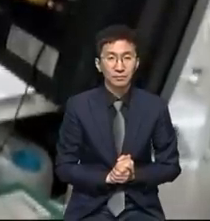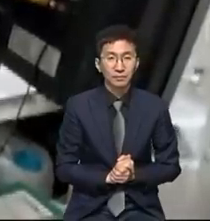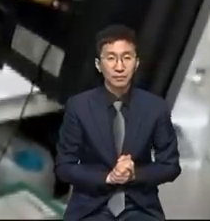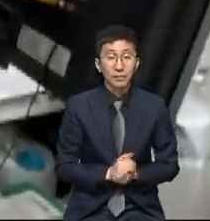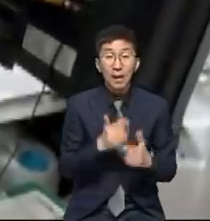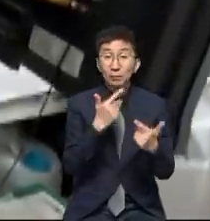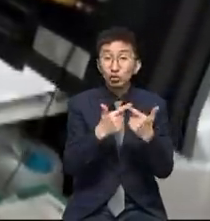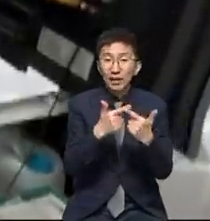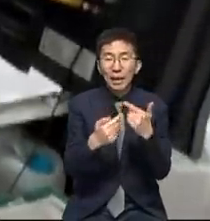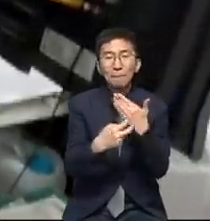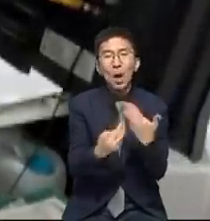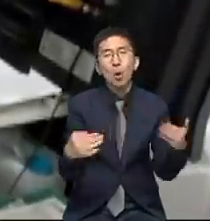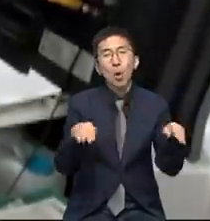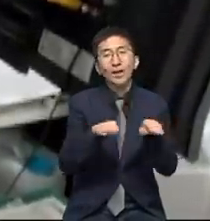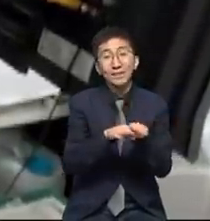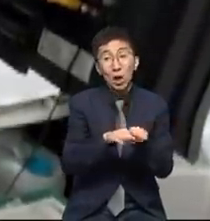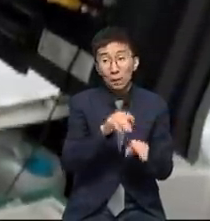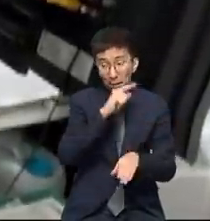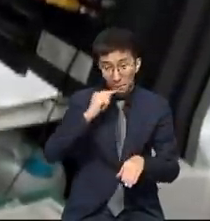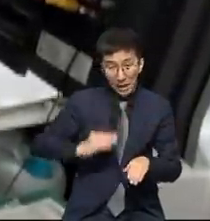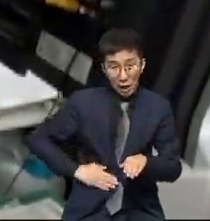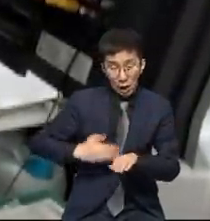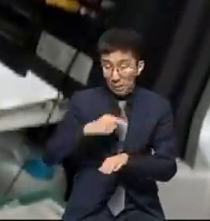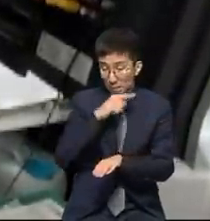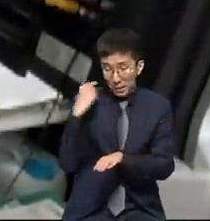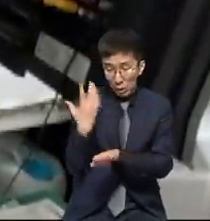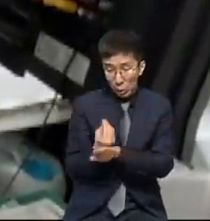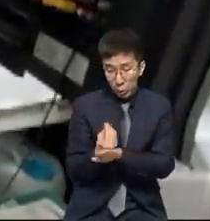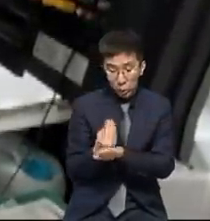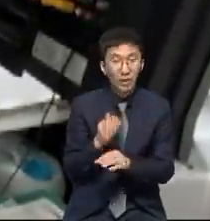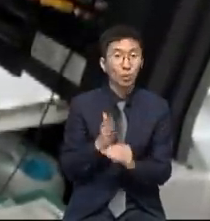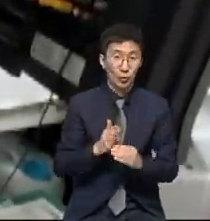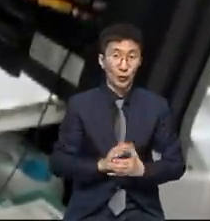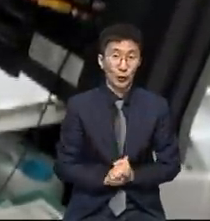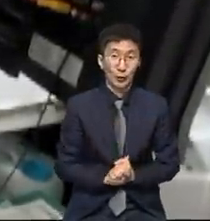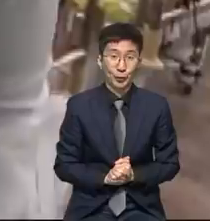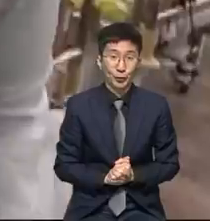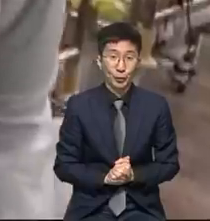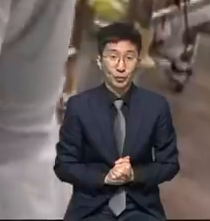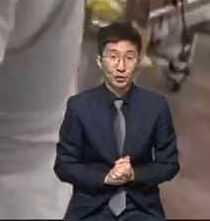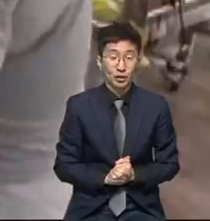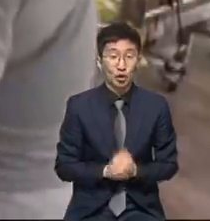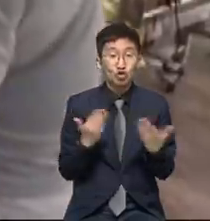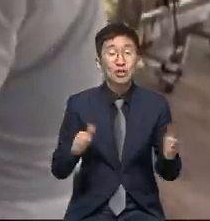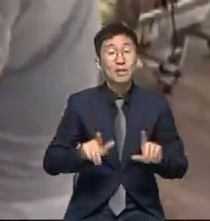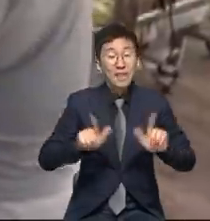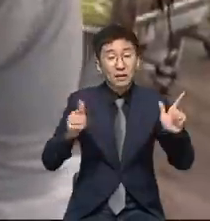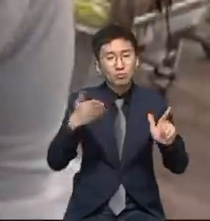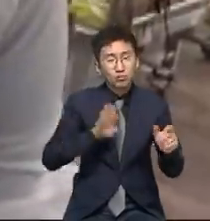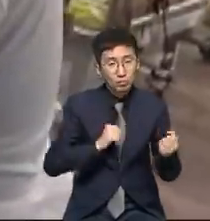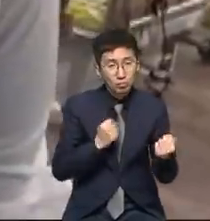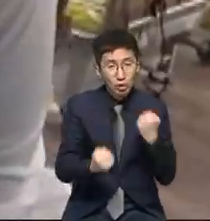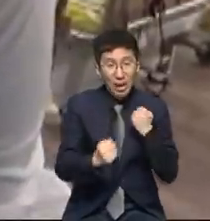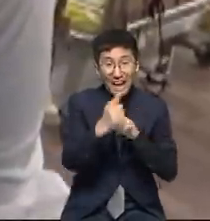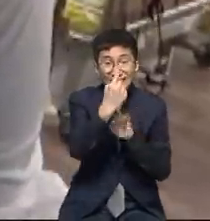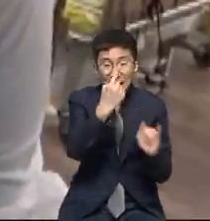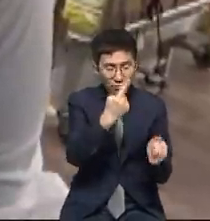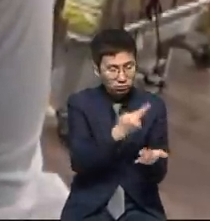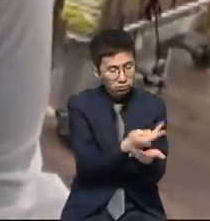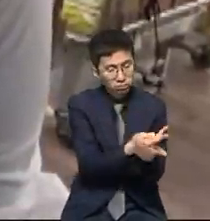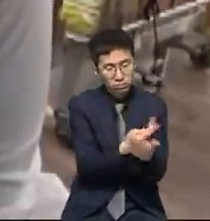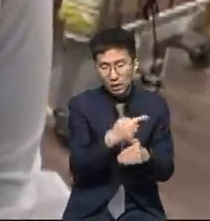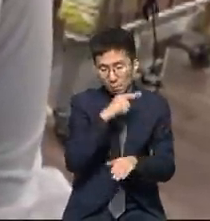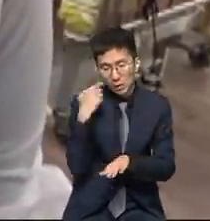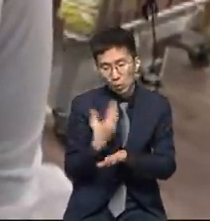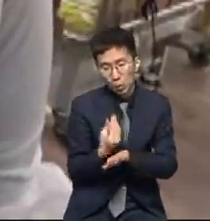부산의 한 병원 내 콩팥 투석실입니다. 쉬는 날인데도 환자 한 명이 따로 투석 치료를 받고 있습니다.